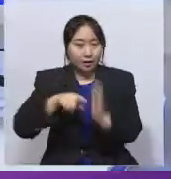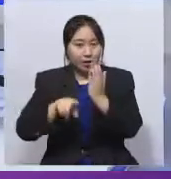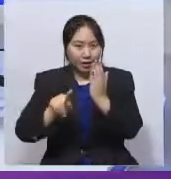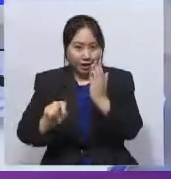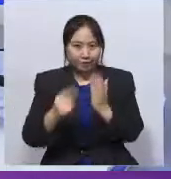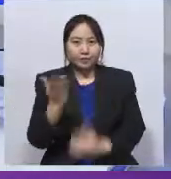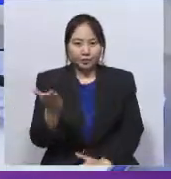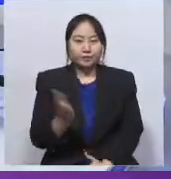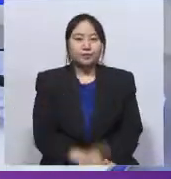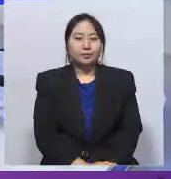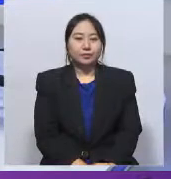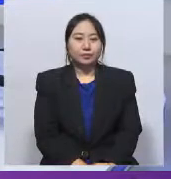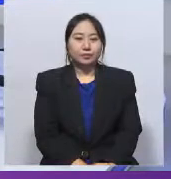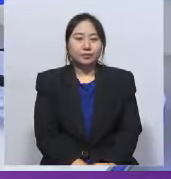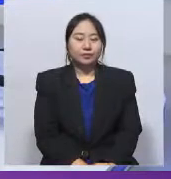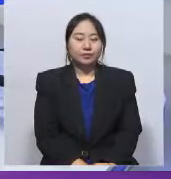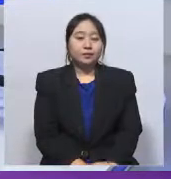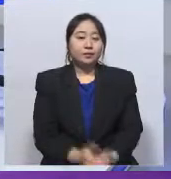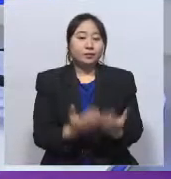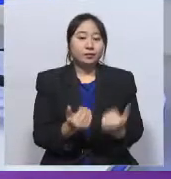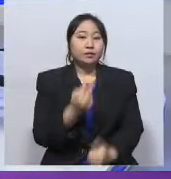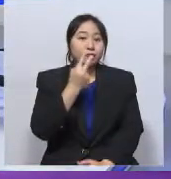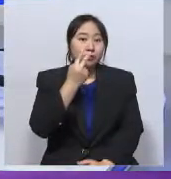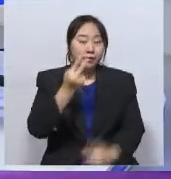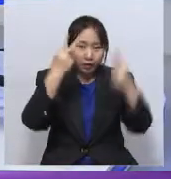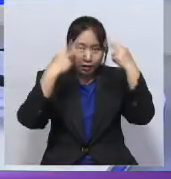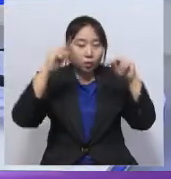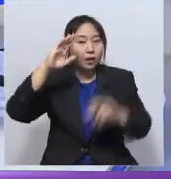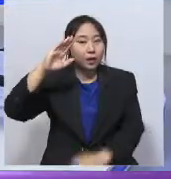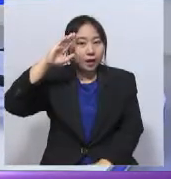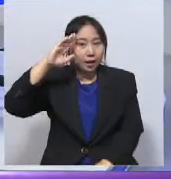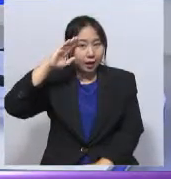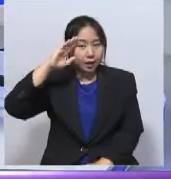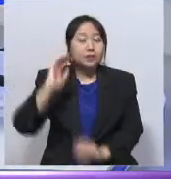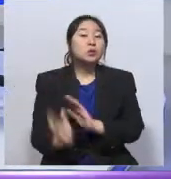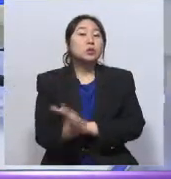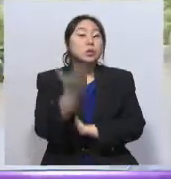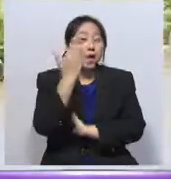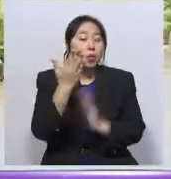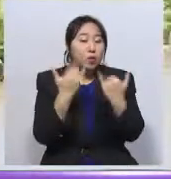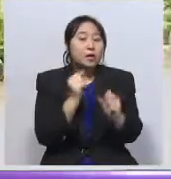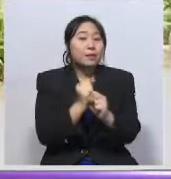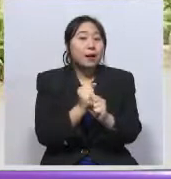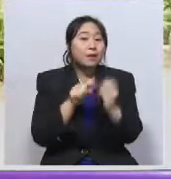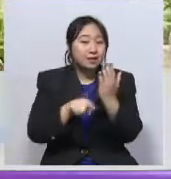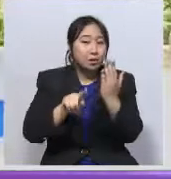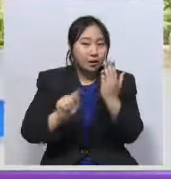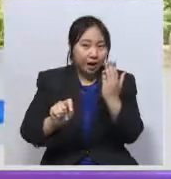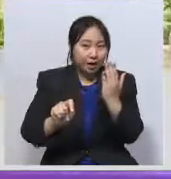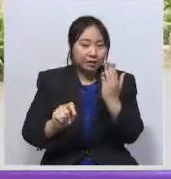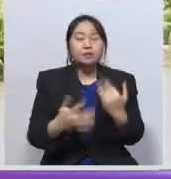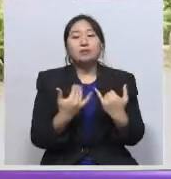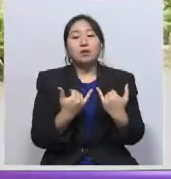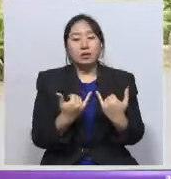ค่ะ เชิญครับคุณปวีณาครับ ติดตามภารกิจของพลเอกประยุทธ์จันทร์โอชานายกรัฐมนตรีในช่วงเช้าวันนี้ที่จังหวัดตราดกันต่อนะคะซึ่งต